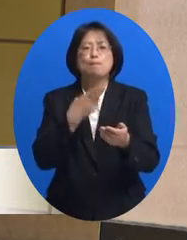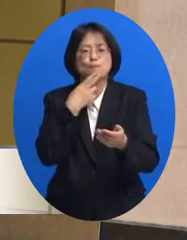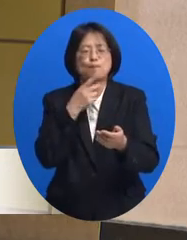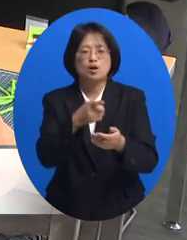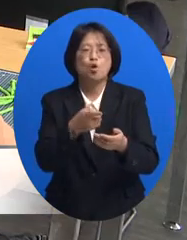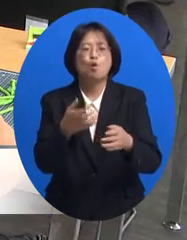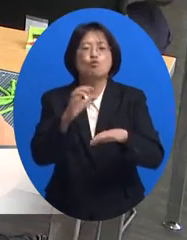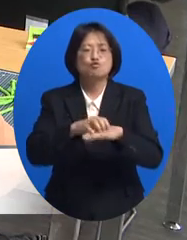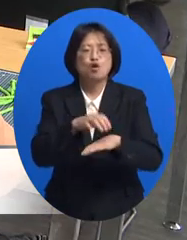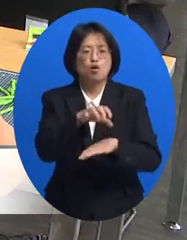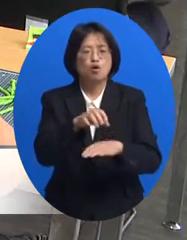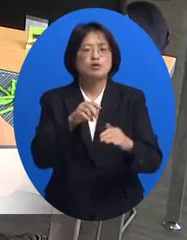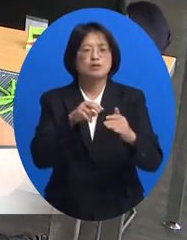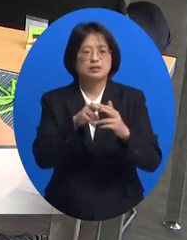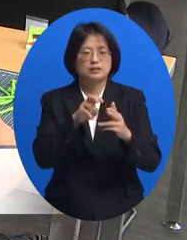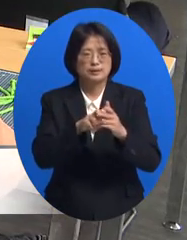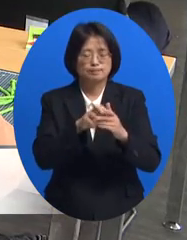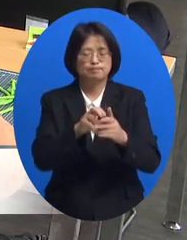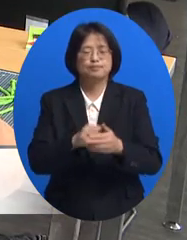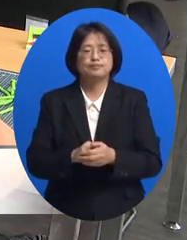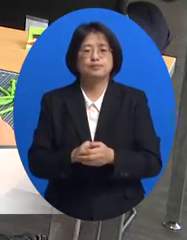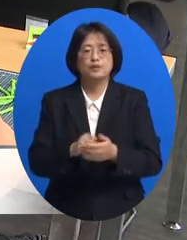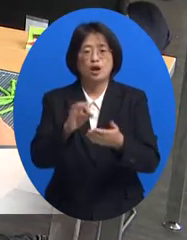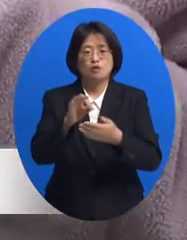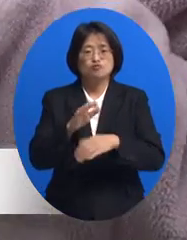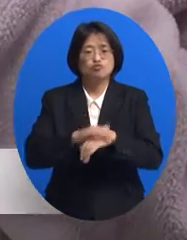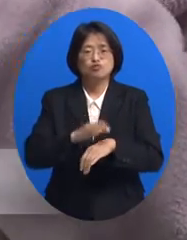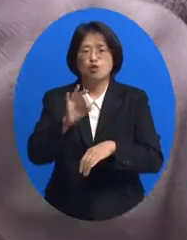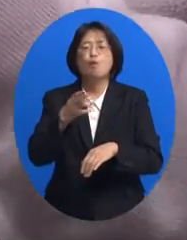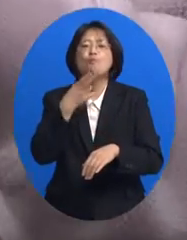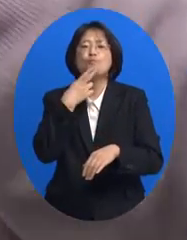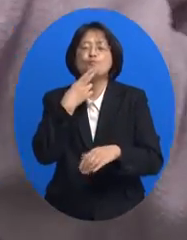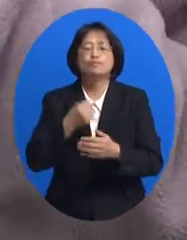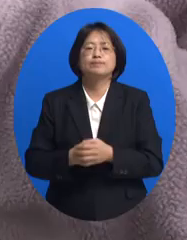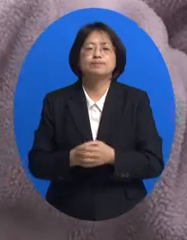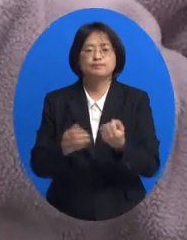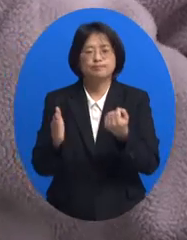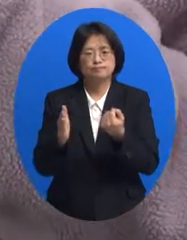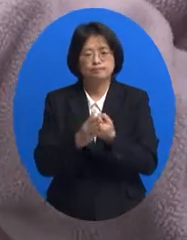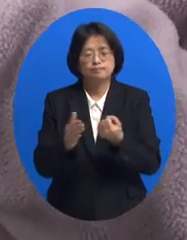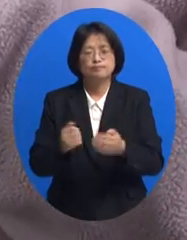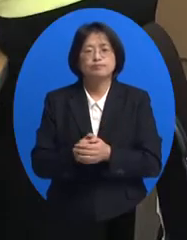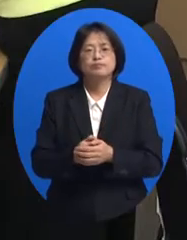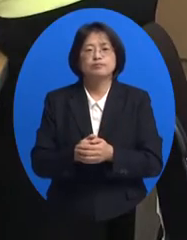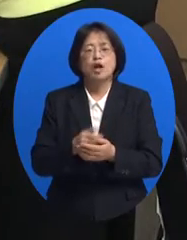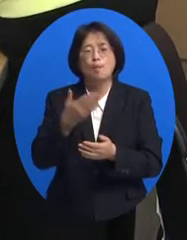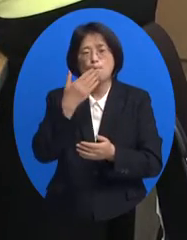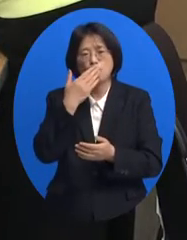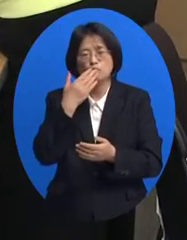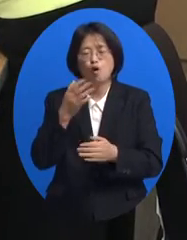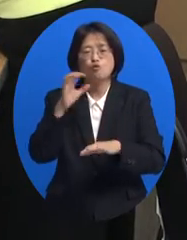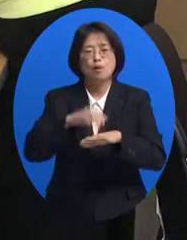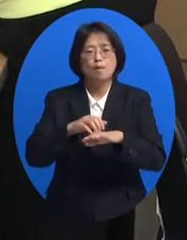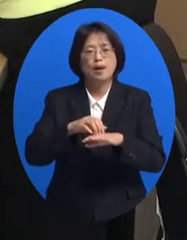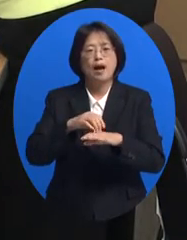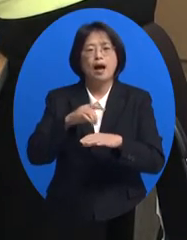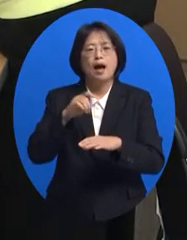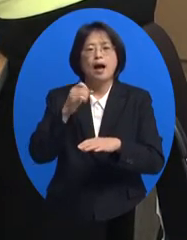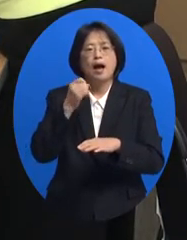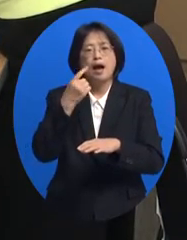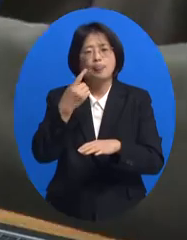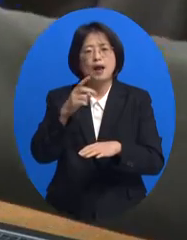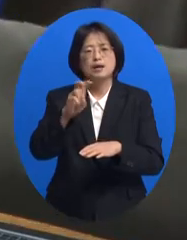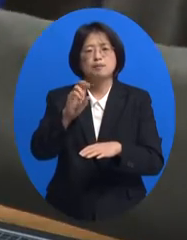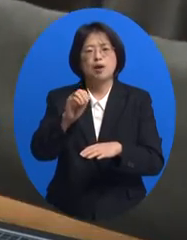않는 터 애인이 수 없 를 포함해 한 달에